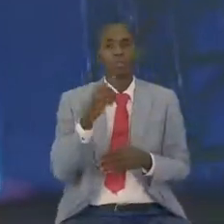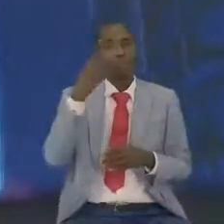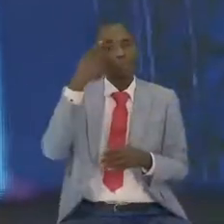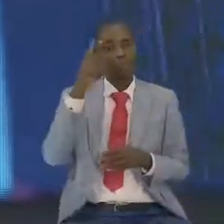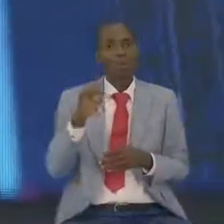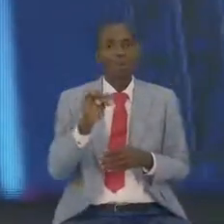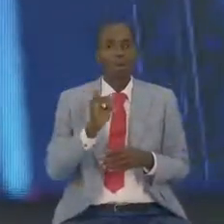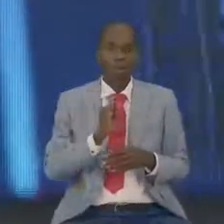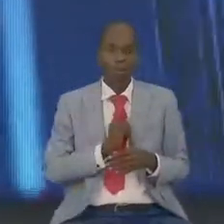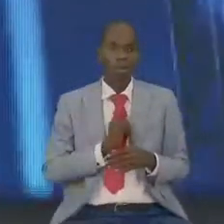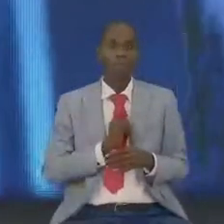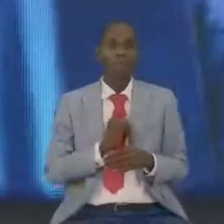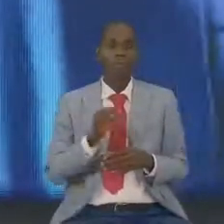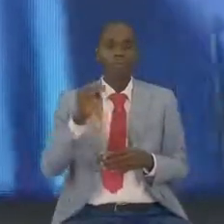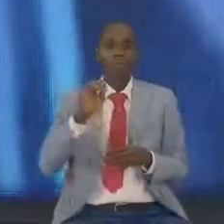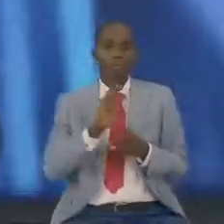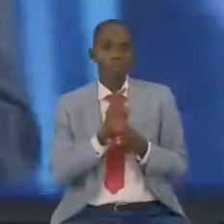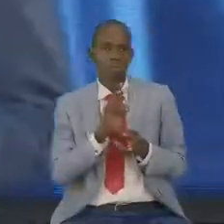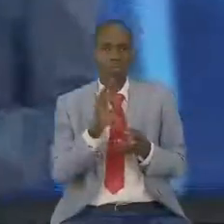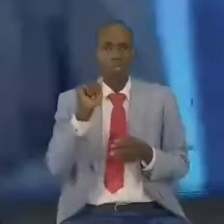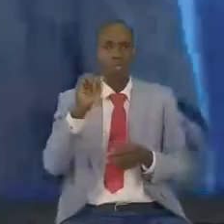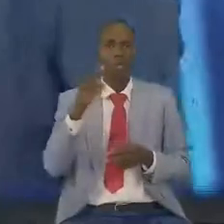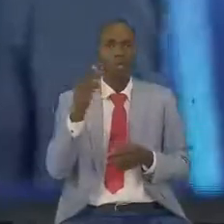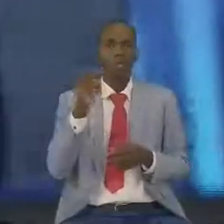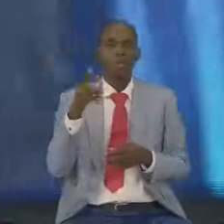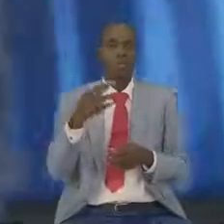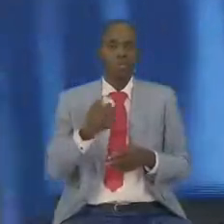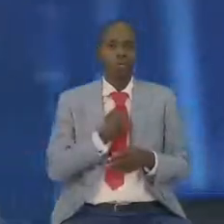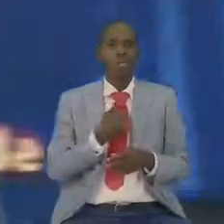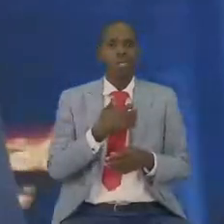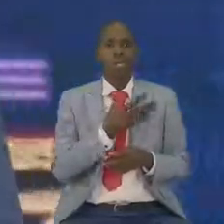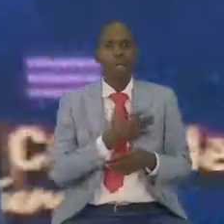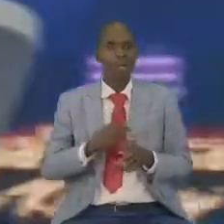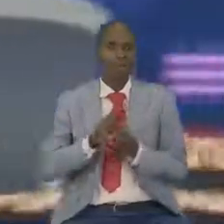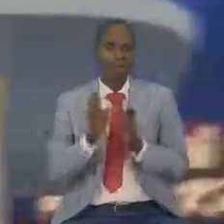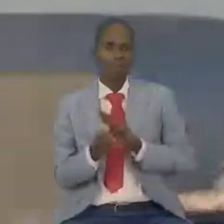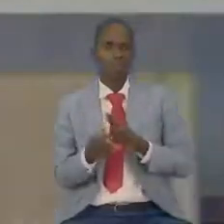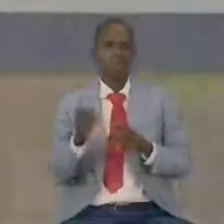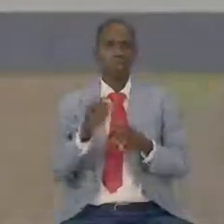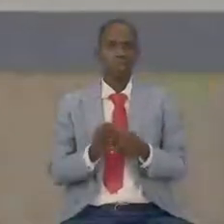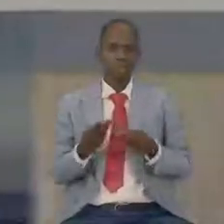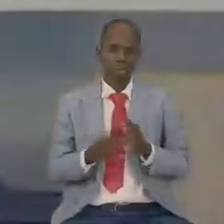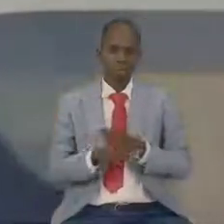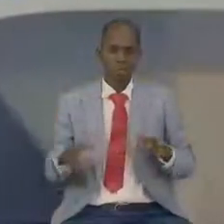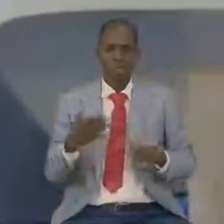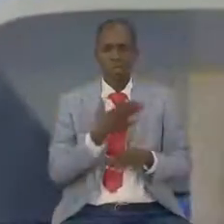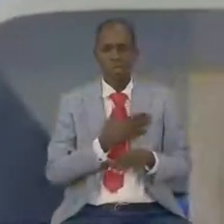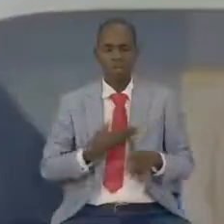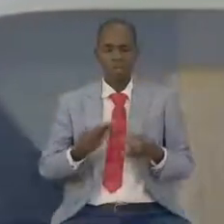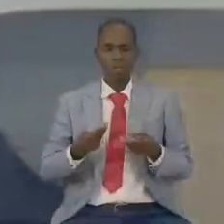je me condamne et je me répands sur la poussière et sur la cendre. Je m'étais concentré sur le